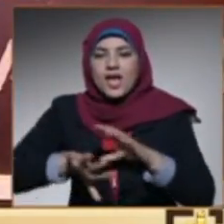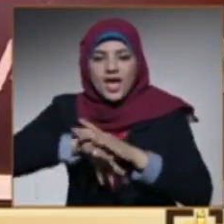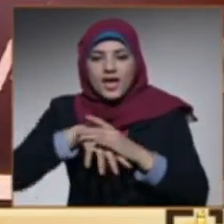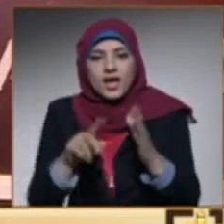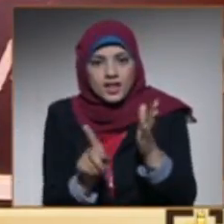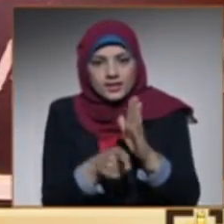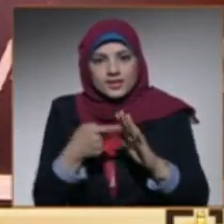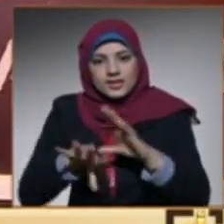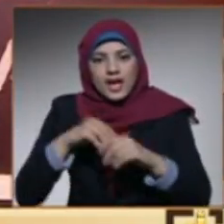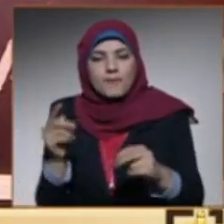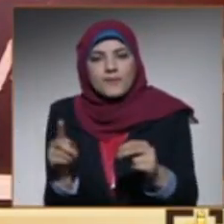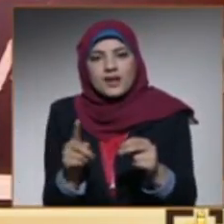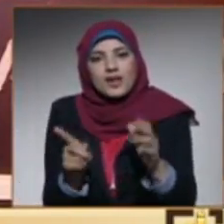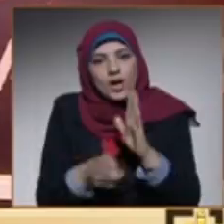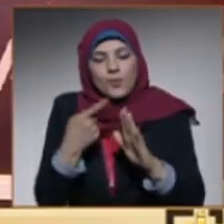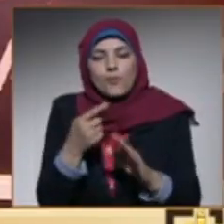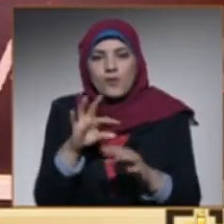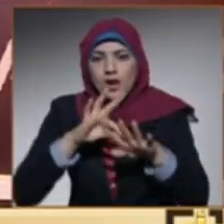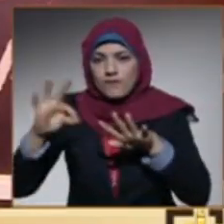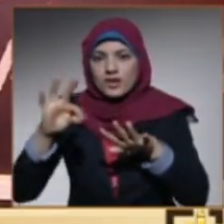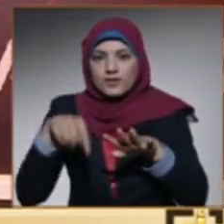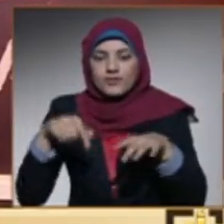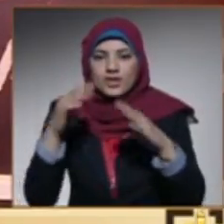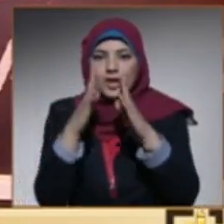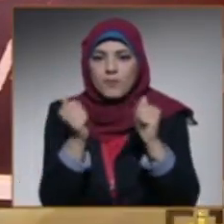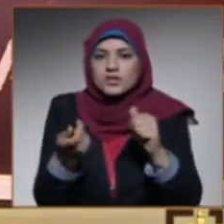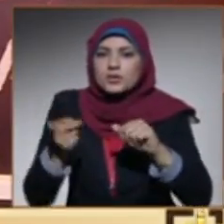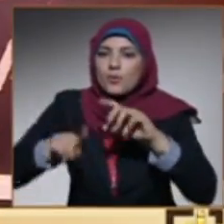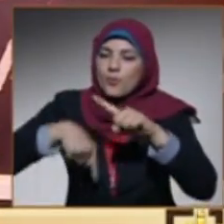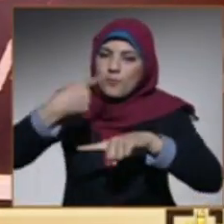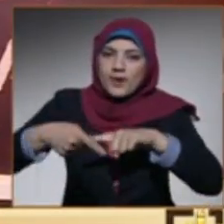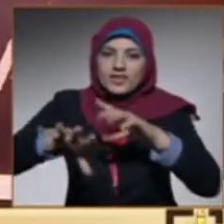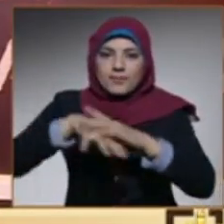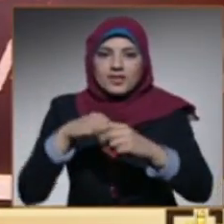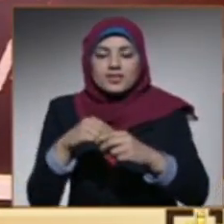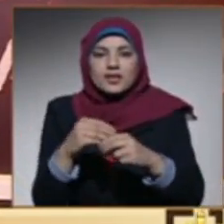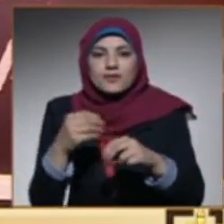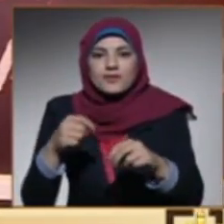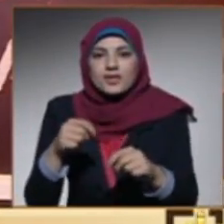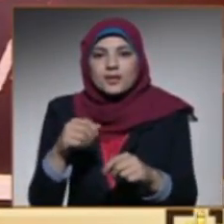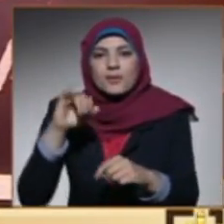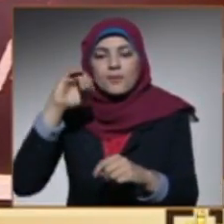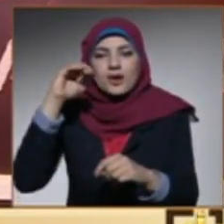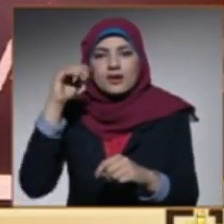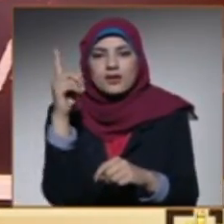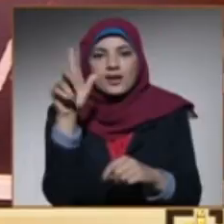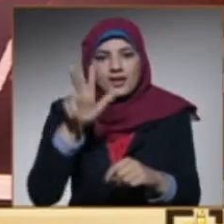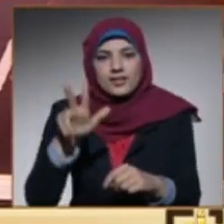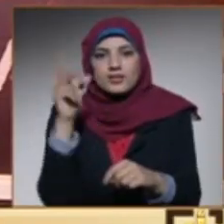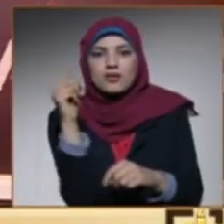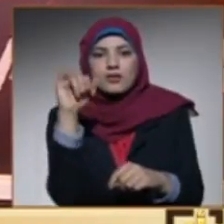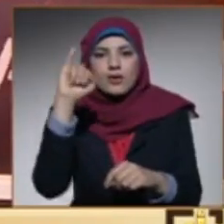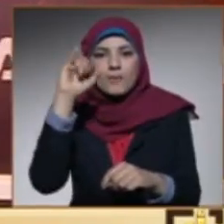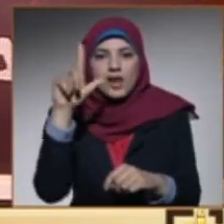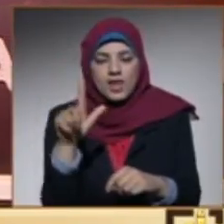اتفتح 4 فروع تاني في محطة الرمل، يعني ده فتح 94، في محطة الرمل اللي فتح سنة 95، في